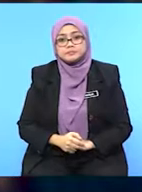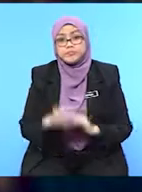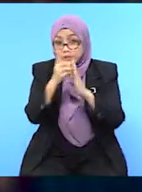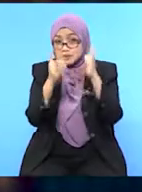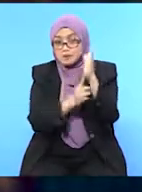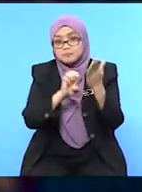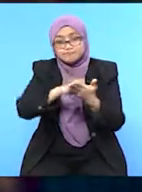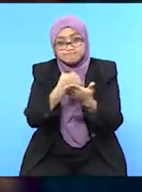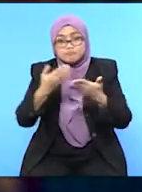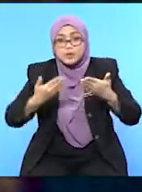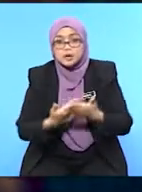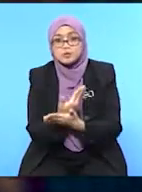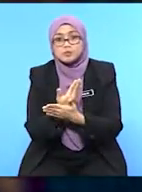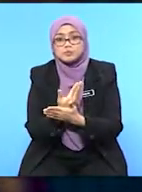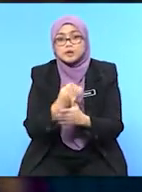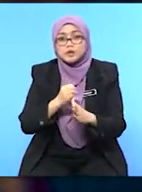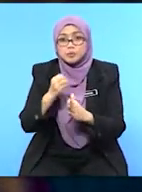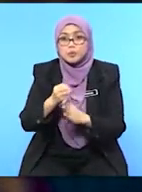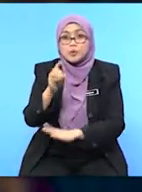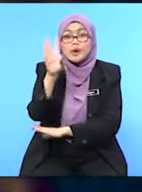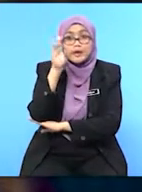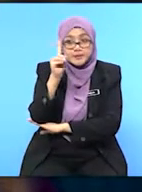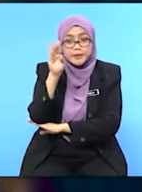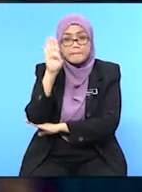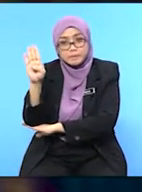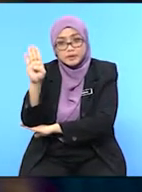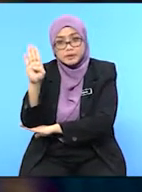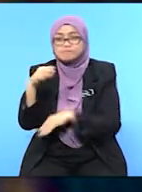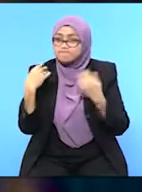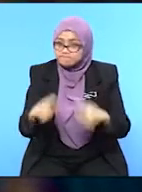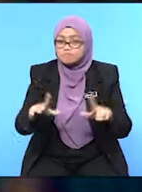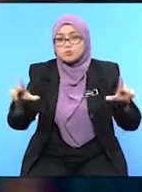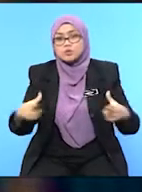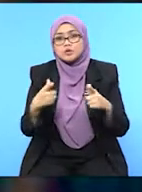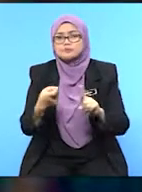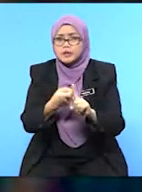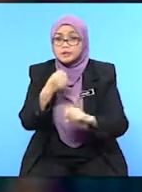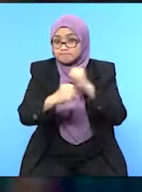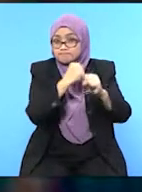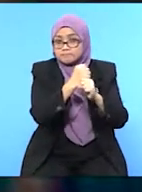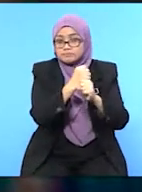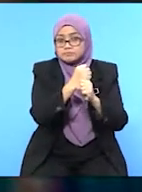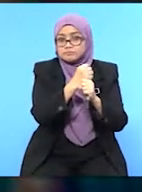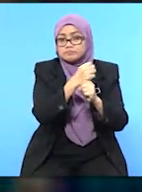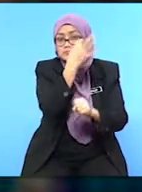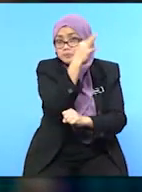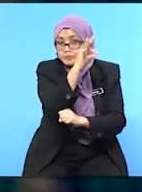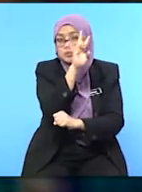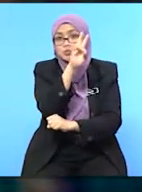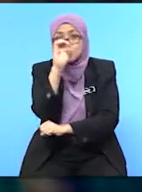ada saat ini baru ataupun didih telah dirancang dengan teliti dan telah dilaksanakan Bermuda tahun 1971